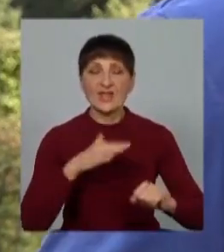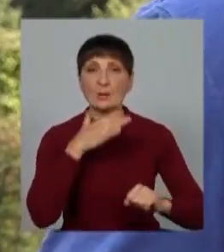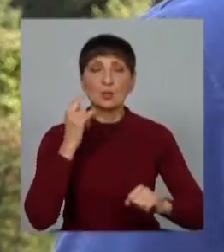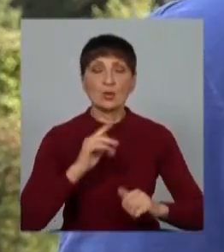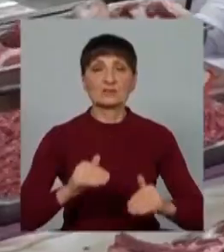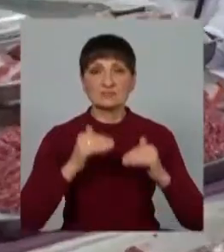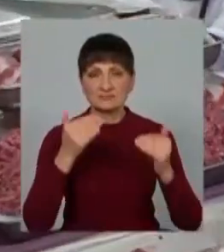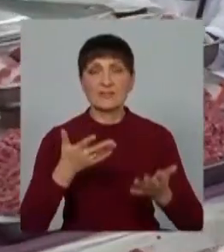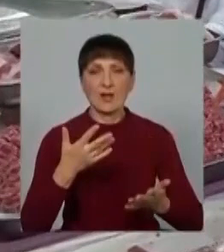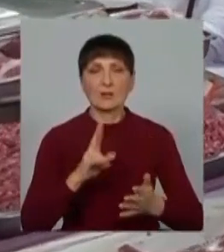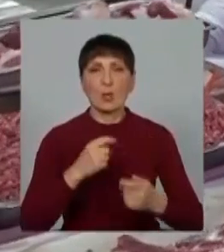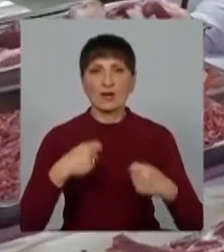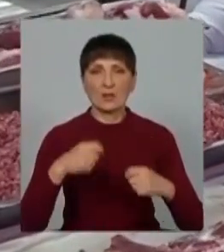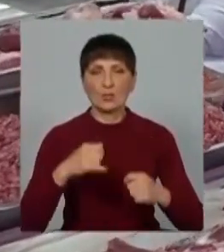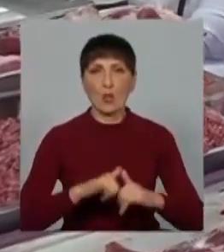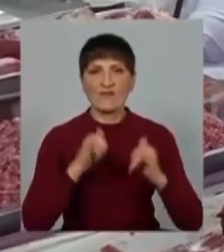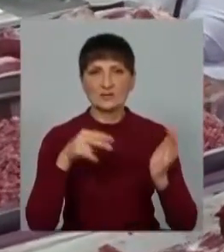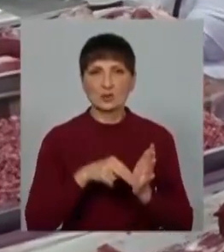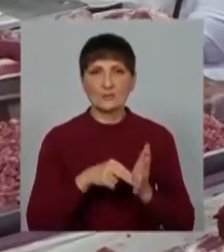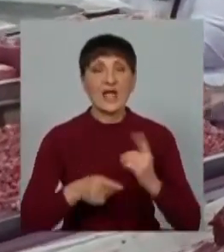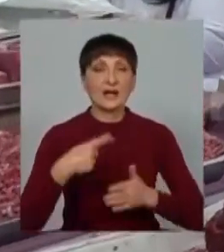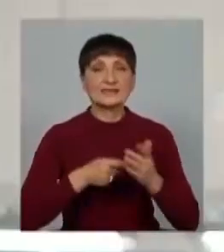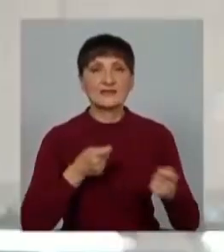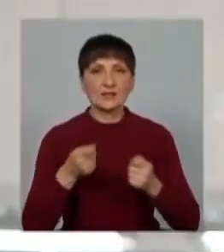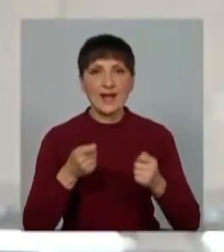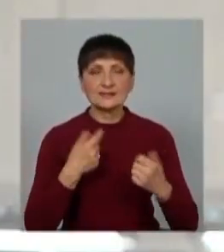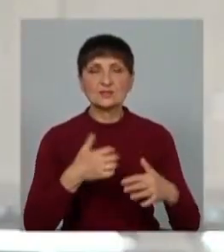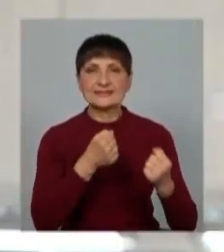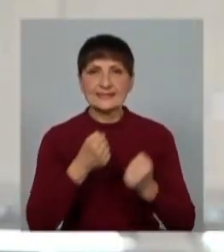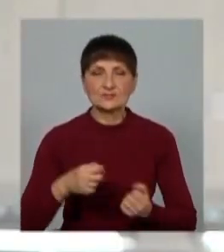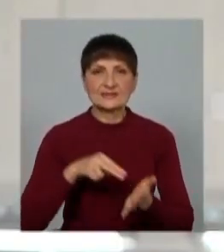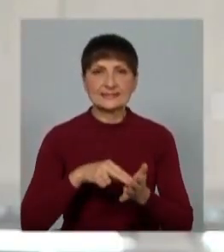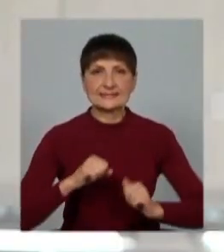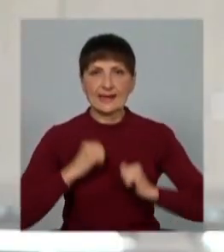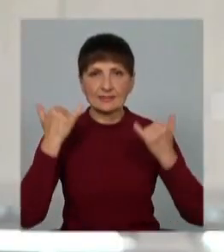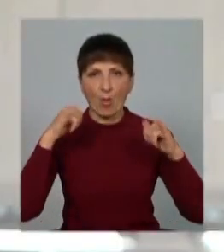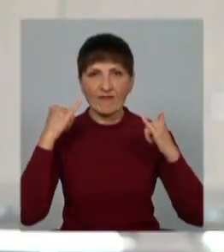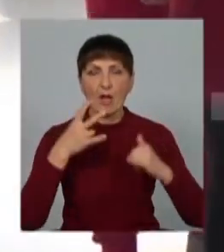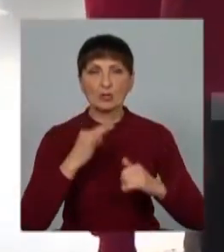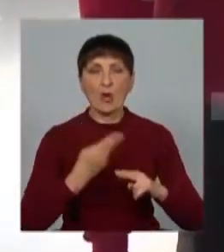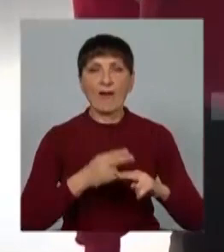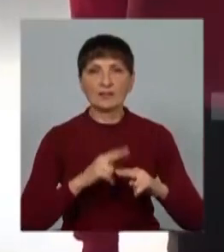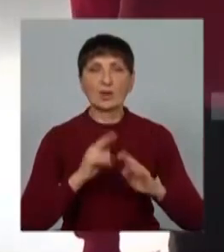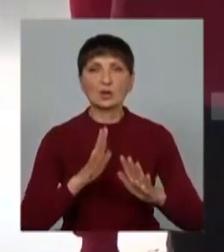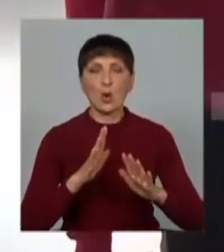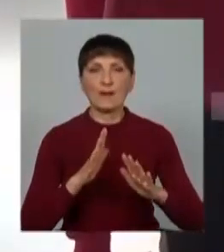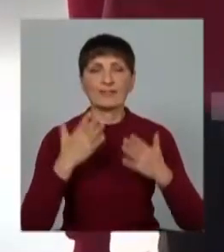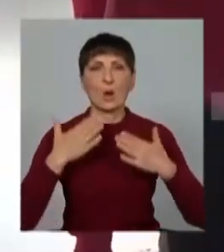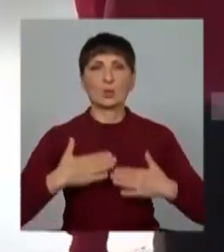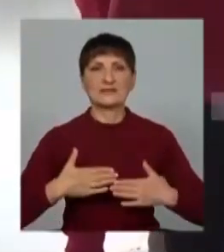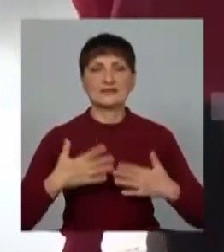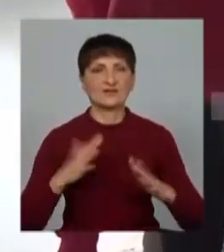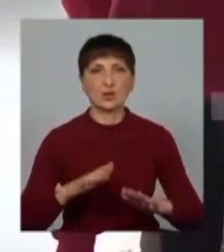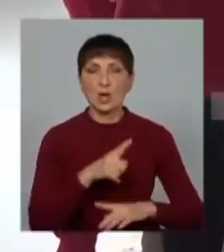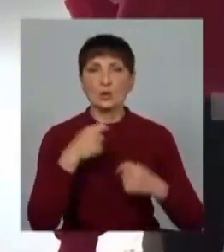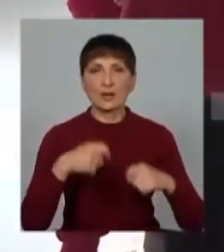подняли цены. Тем временем городские власти принимают меры по сдерживанию цен на говядину. Однако это только на грудино-лопаточную часть.